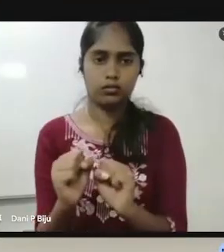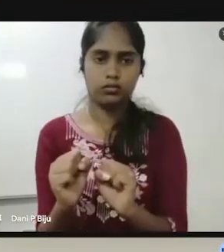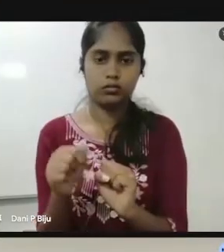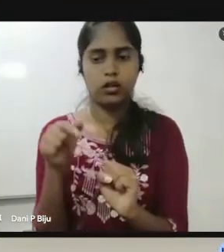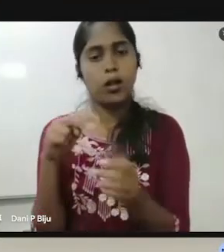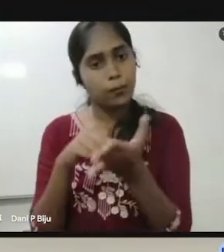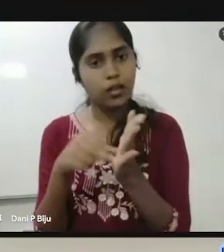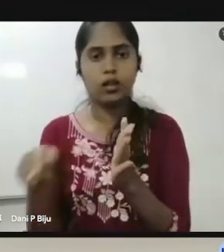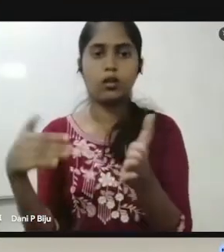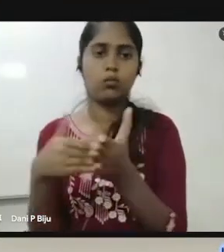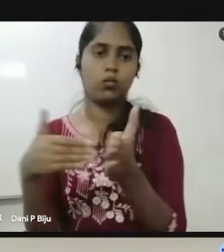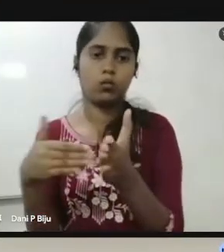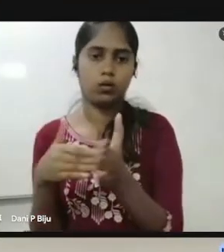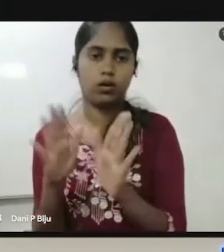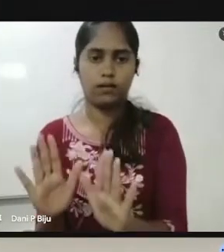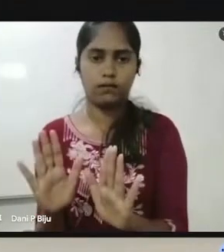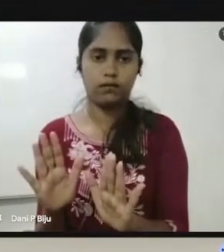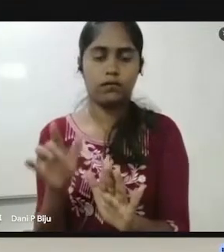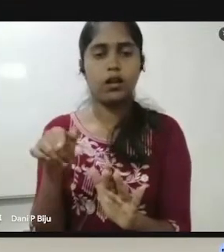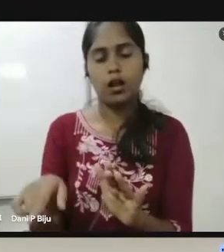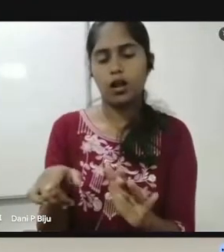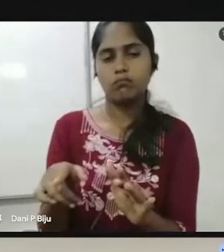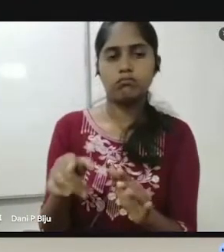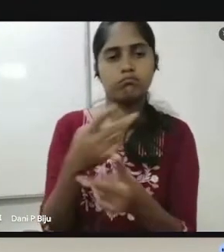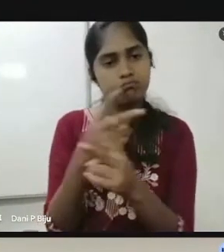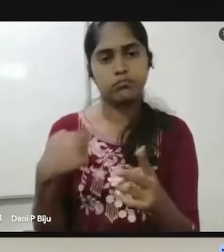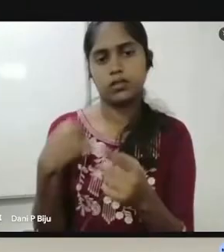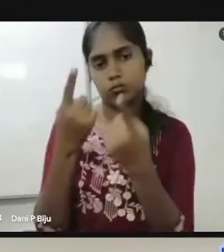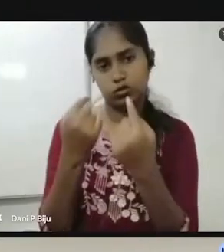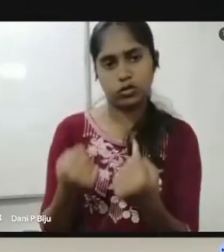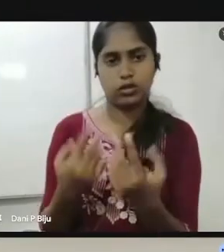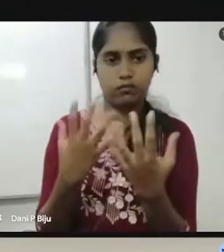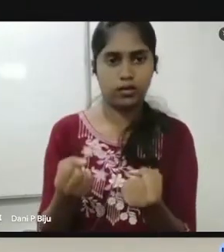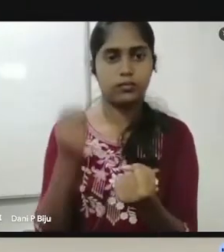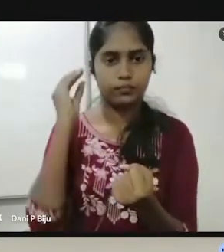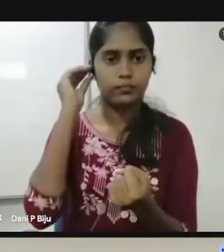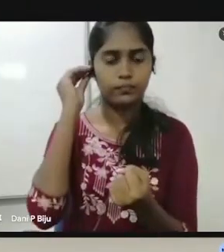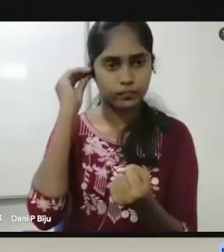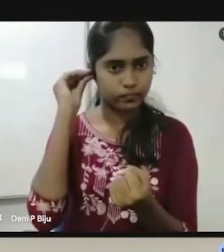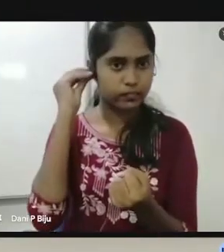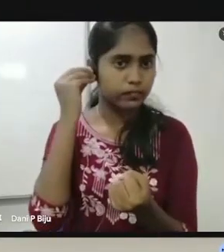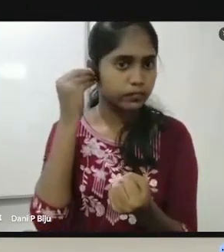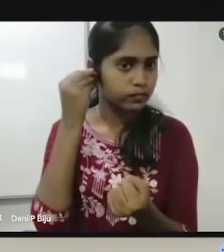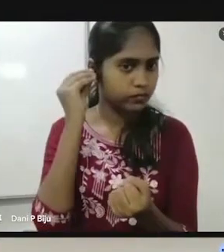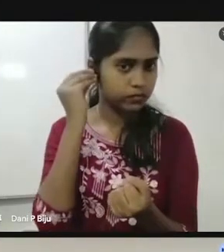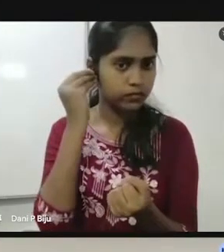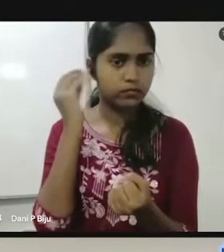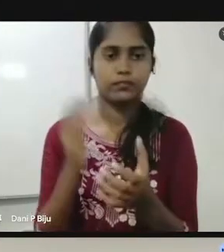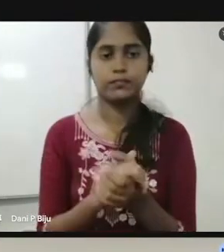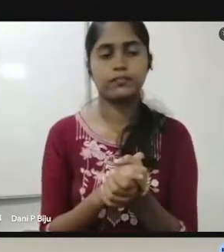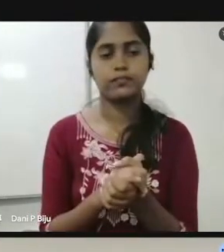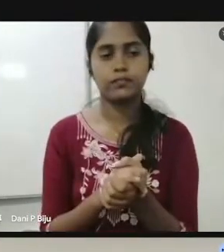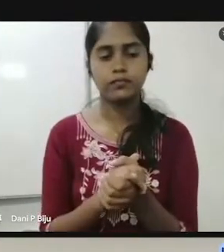പറ്റുന്ന രീതിയിലുള്ള മാർഗങ്ങൾ അന്വേഷിക്കുകയും കൂടെ ചെയ്യേണ്ടതായിട്ടുണ്ട്. അപ്പൊ അതും അസസ്മെന്റിന്റെ ഒരു വളരെ പ്രധാനപ്പെട്ട ഒരു ഭാഗമാണ്.